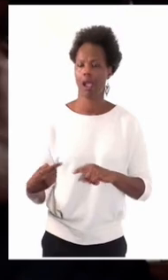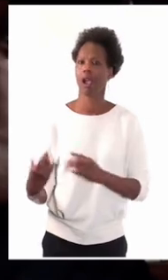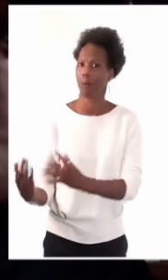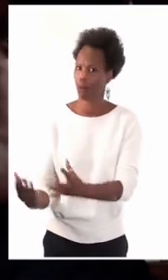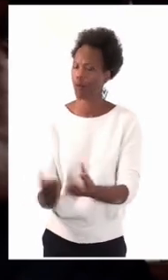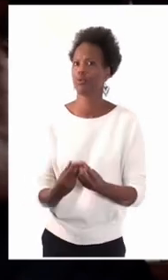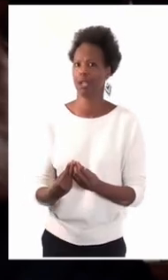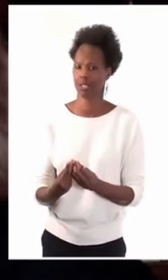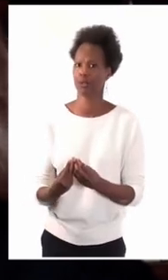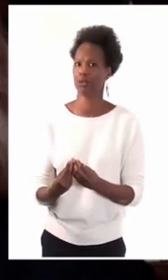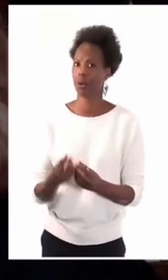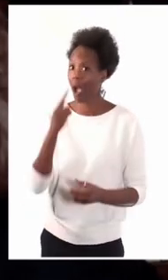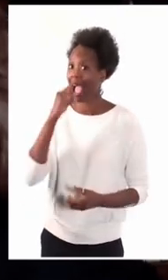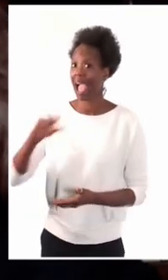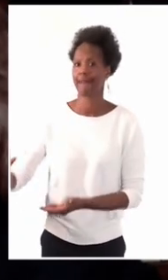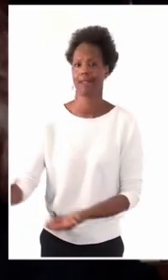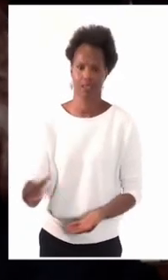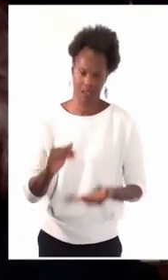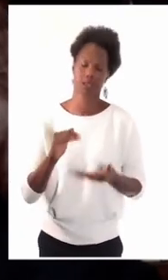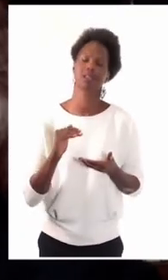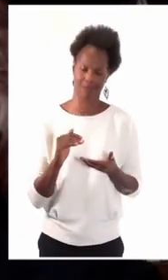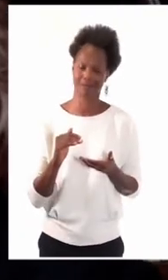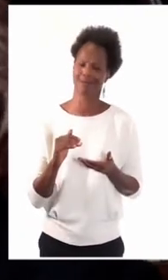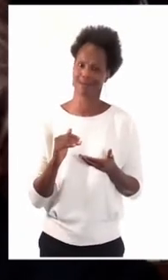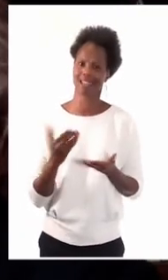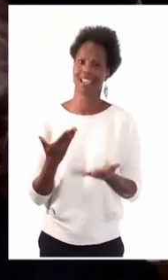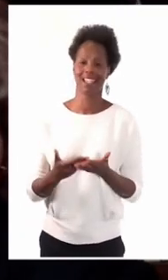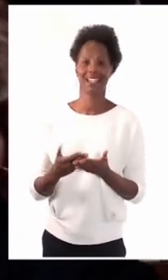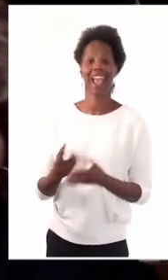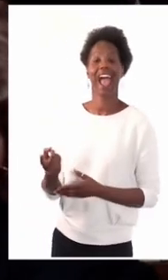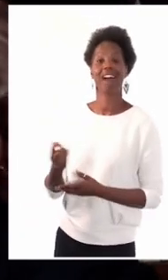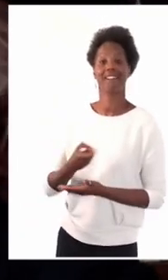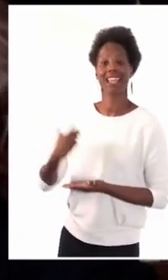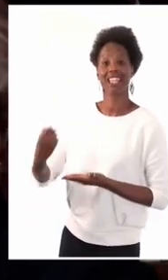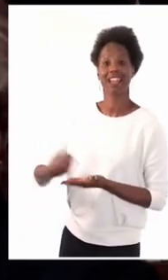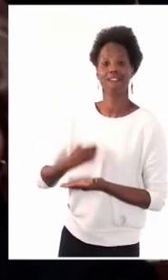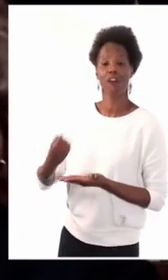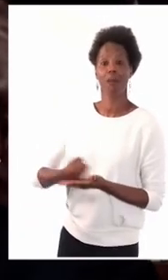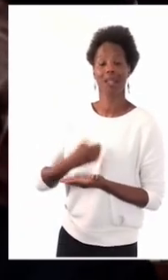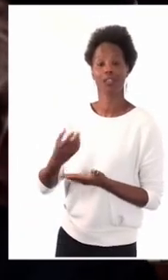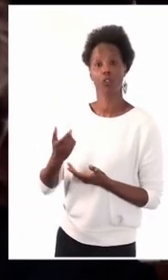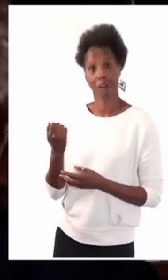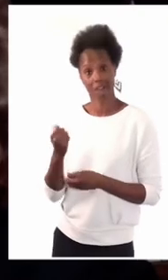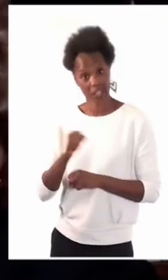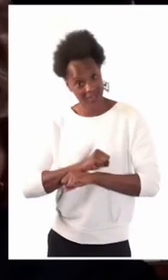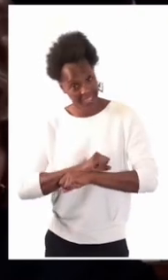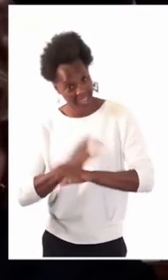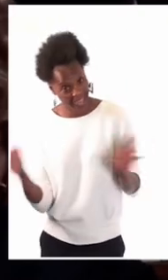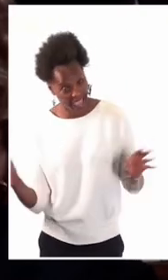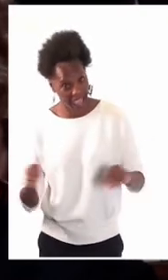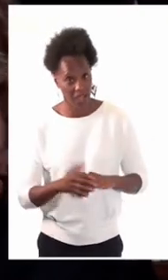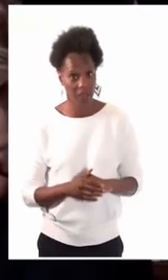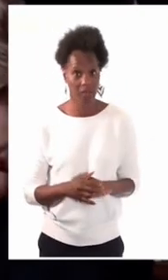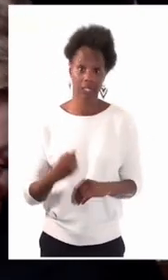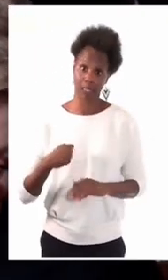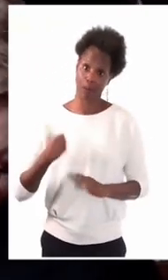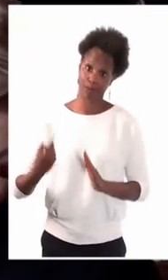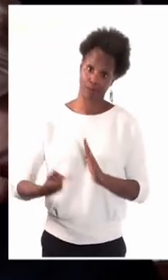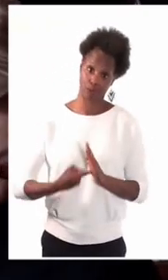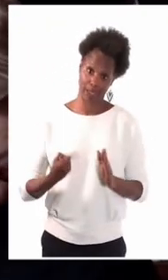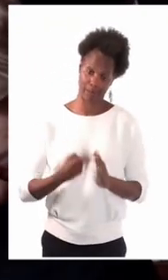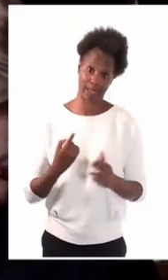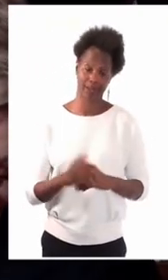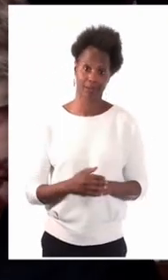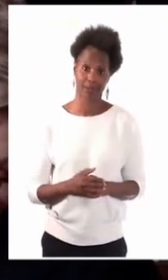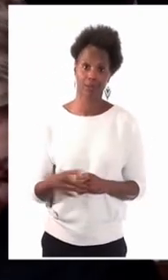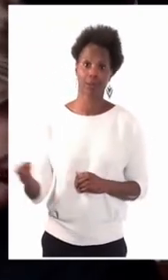un avis à partir notamment d'éléments financiers clairs, transparents. Et de ce point de vue-là, je vous le redis, la